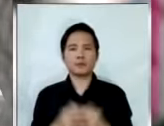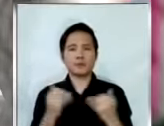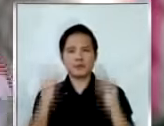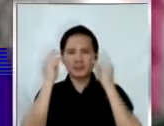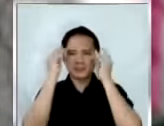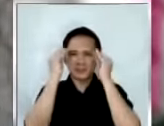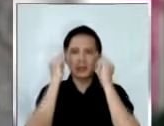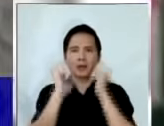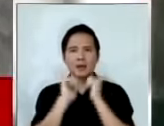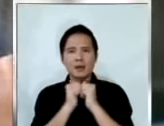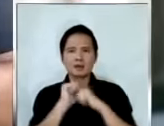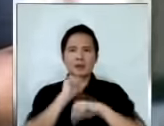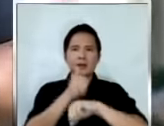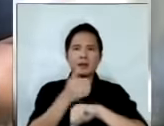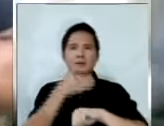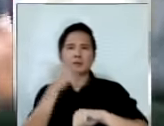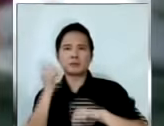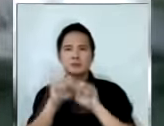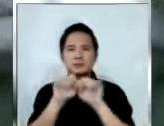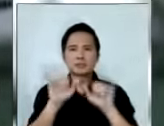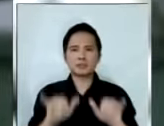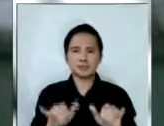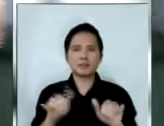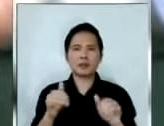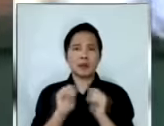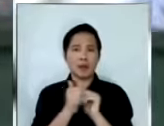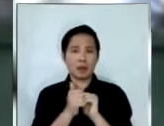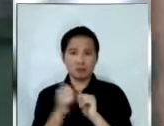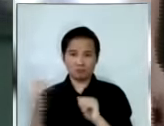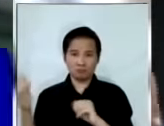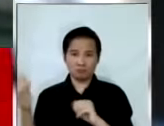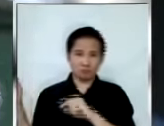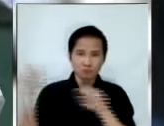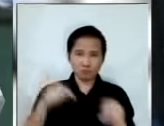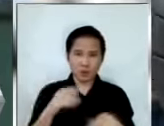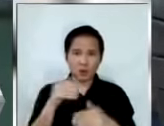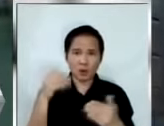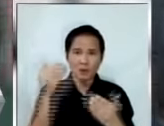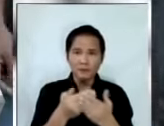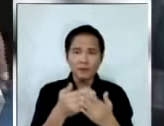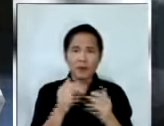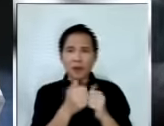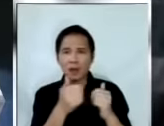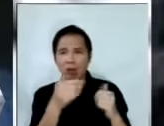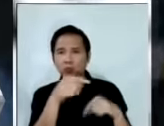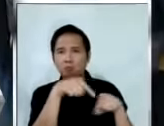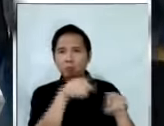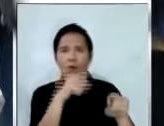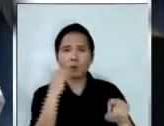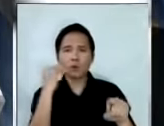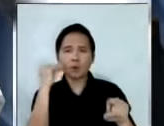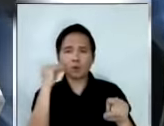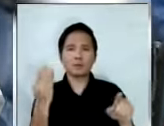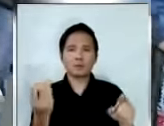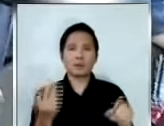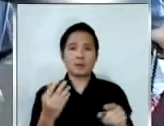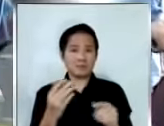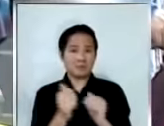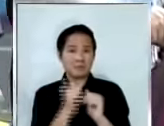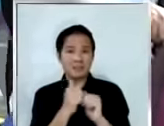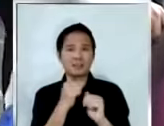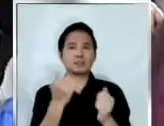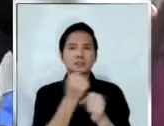walang mga tiket, ipoproseso na rin daw sila ng Philippine Army para hindi sila exposed sa init dito sa labas ng Army Gym. Pero paulit-ulit na paalala